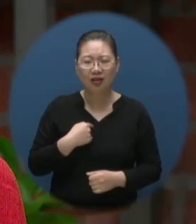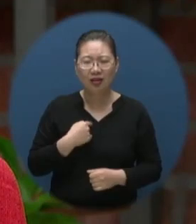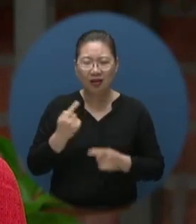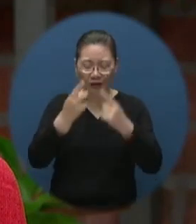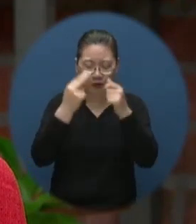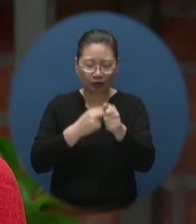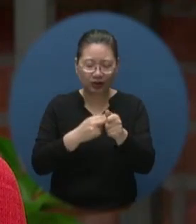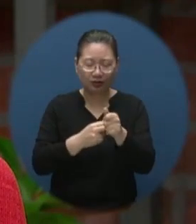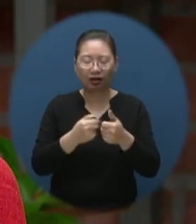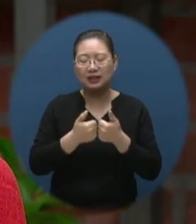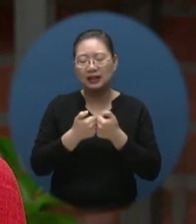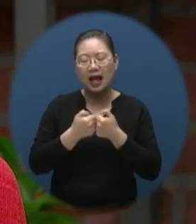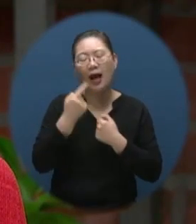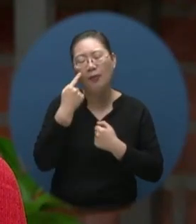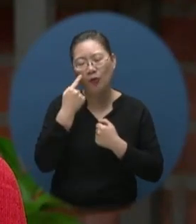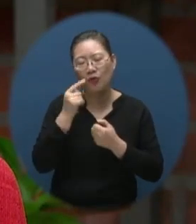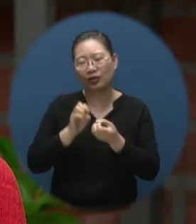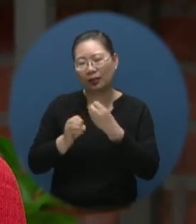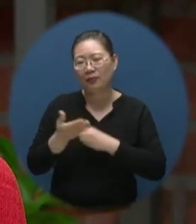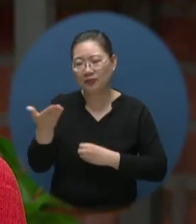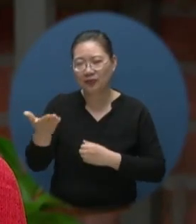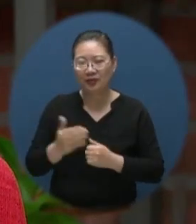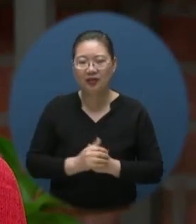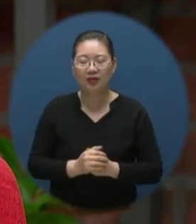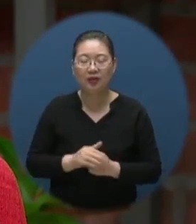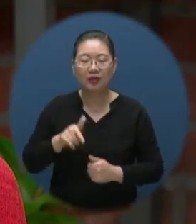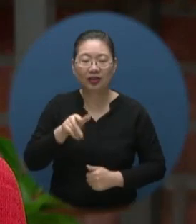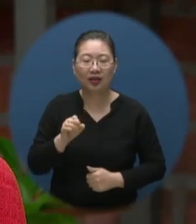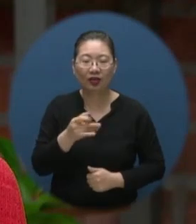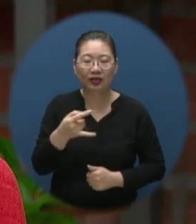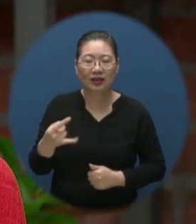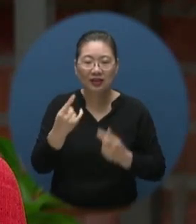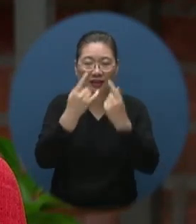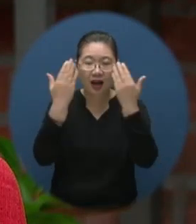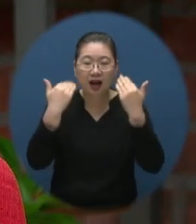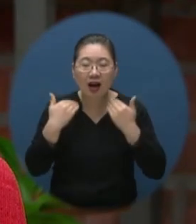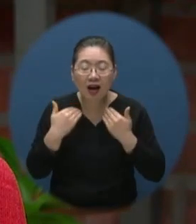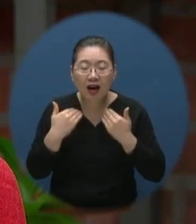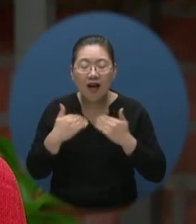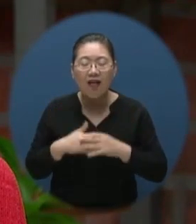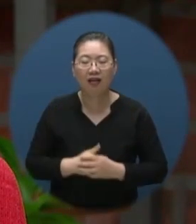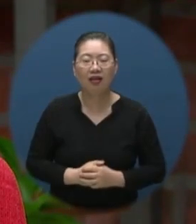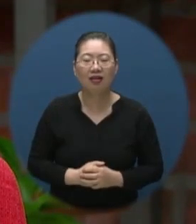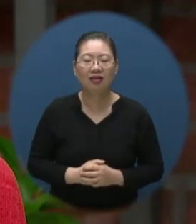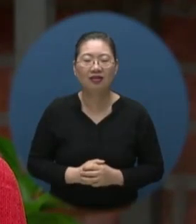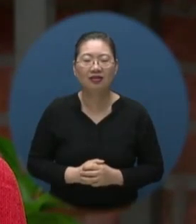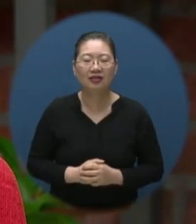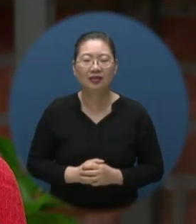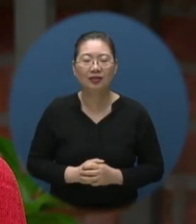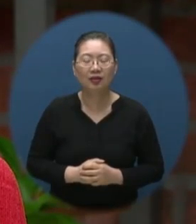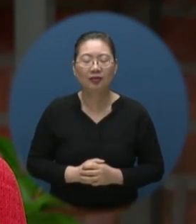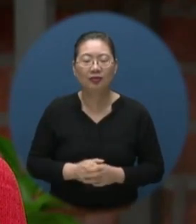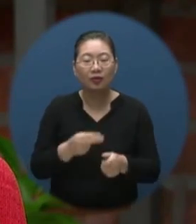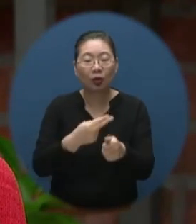교수님하고 상의해 보겠다. 우리 경희대학의 생화학 교수 하시던